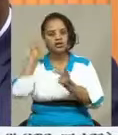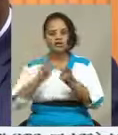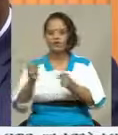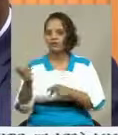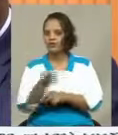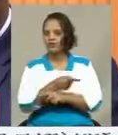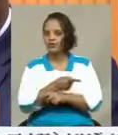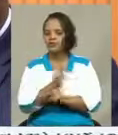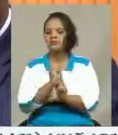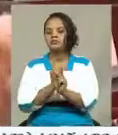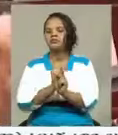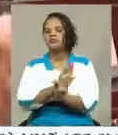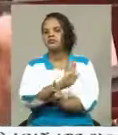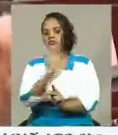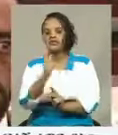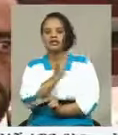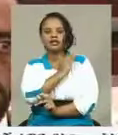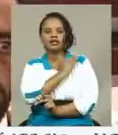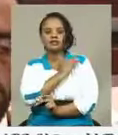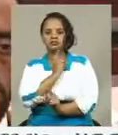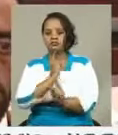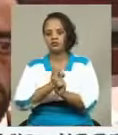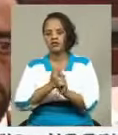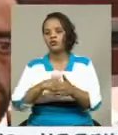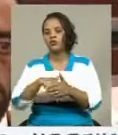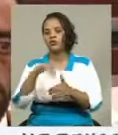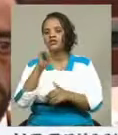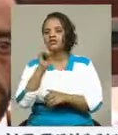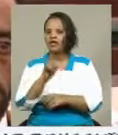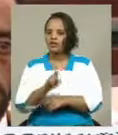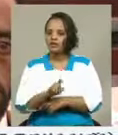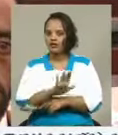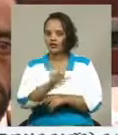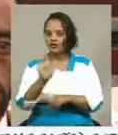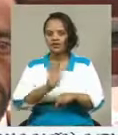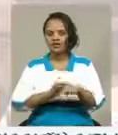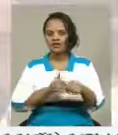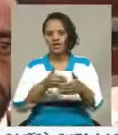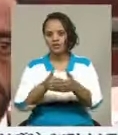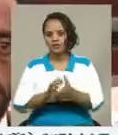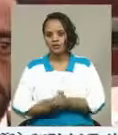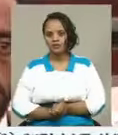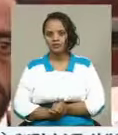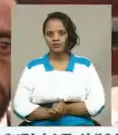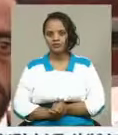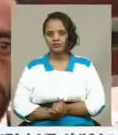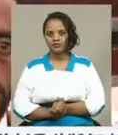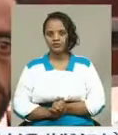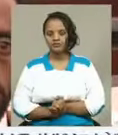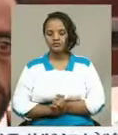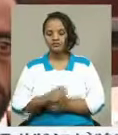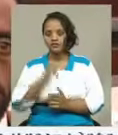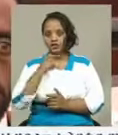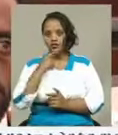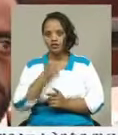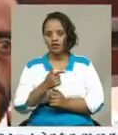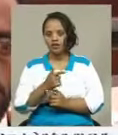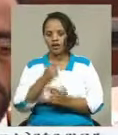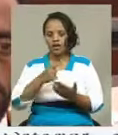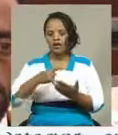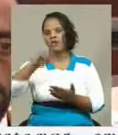እንዲሆን የሚጠበቅባቸውን ኃላፊነት በአግባቡ መወጣት እንዳለባቸውም ጥሪ አቅርበዋል። ደንቀፍ ስትሉ